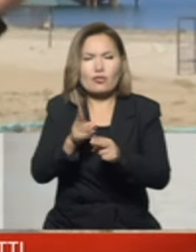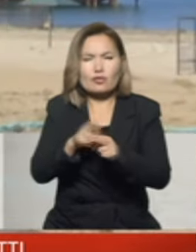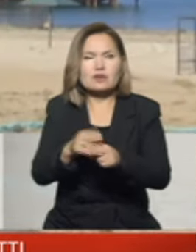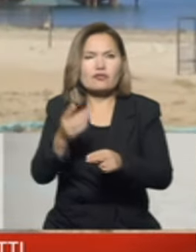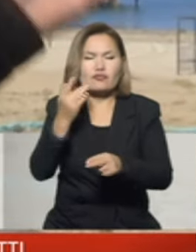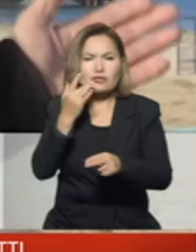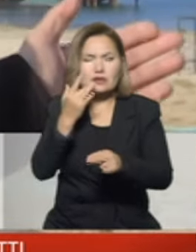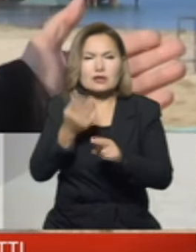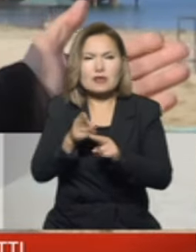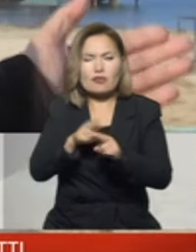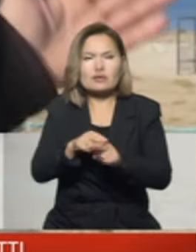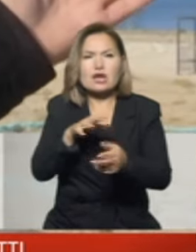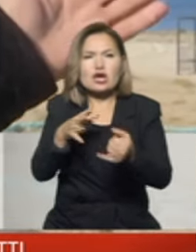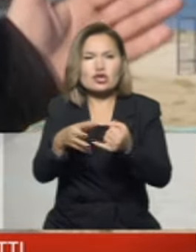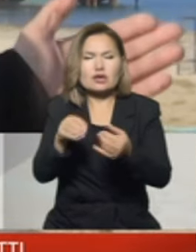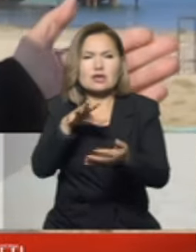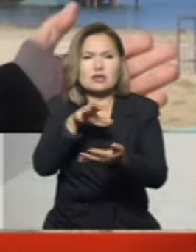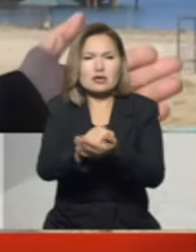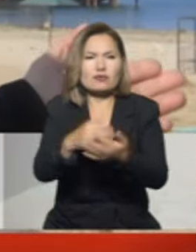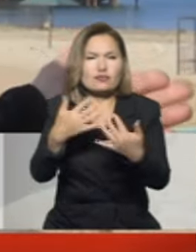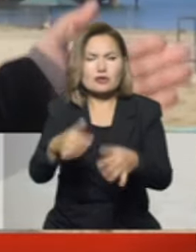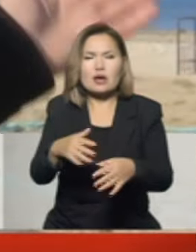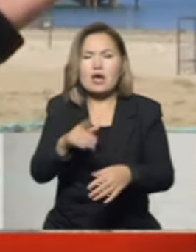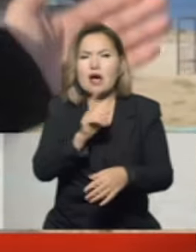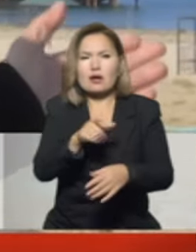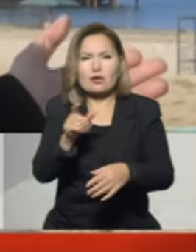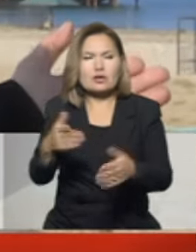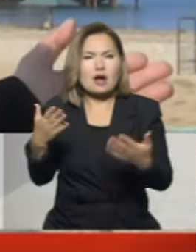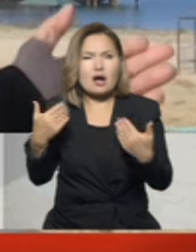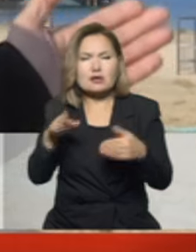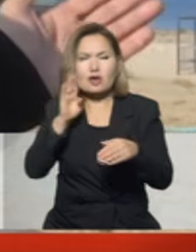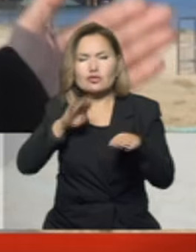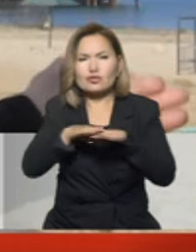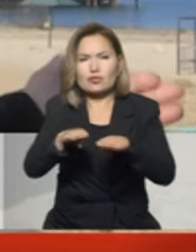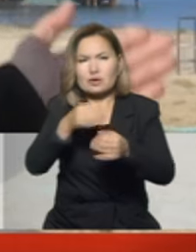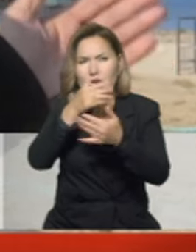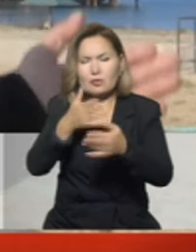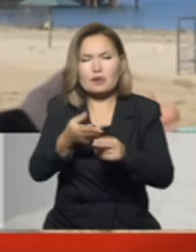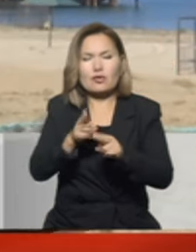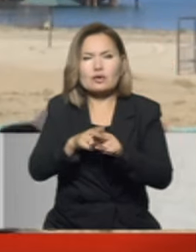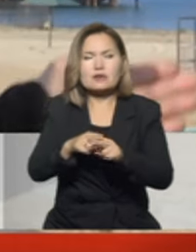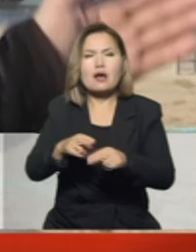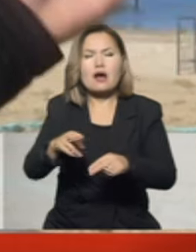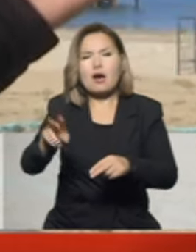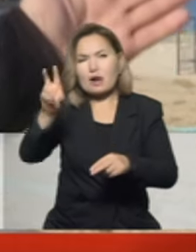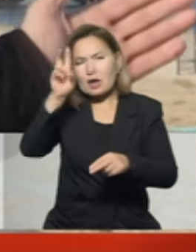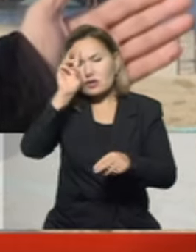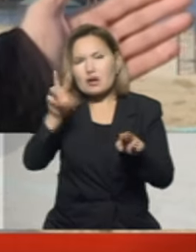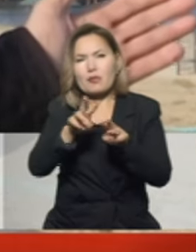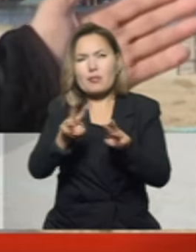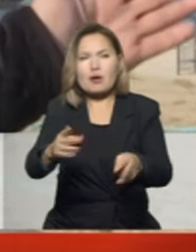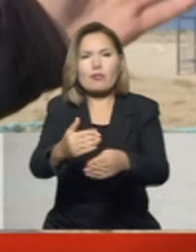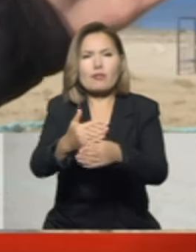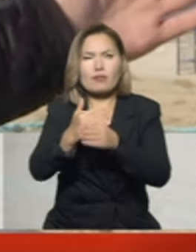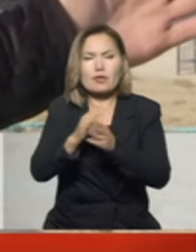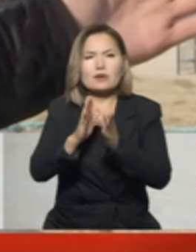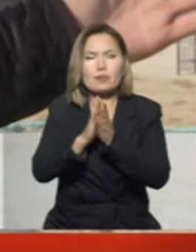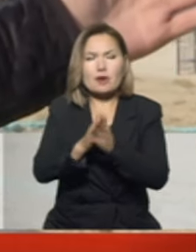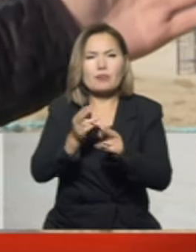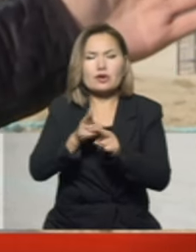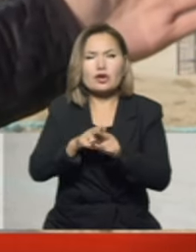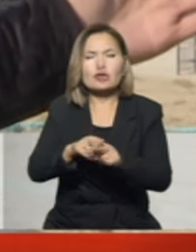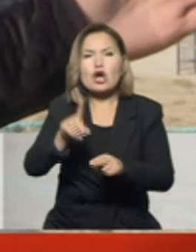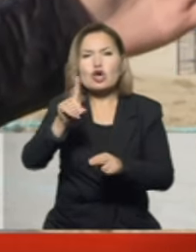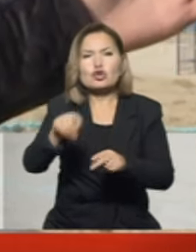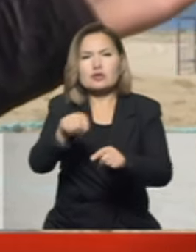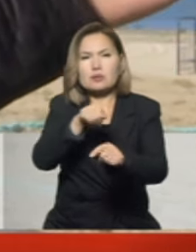осы жағажайымызды халықтың игілігіне қарай осын бір алып берсекін жоғары жақтағылар бұлар бұл жердің дейтін осы 100